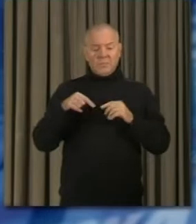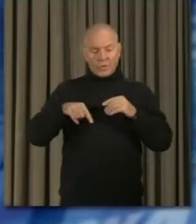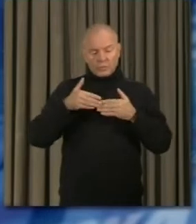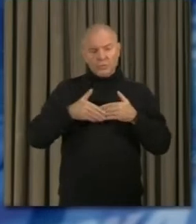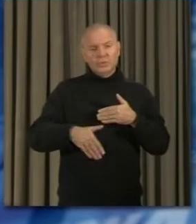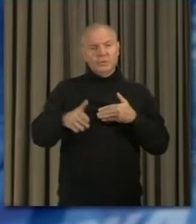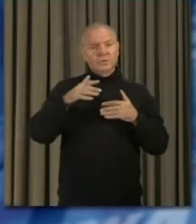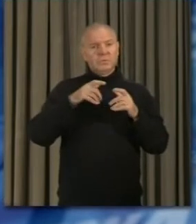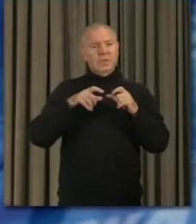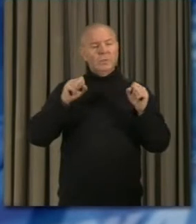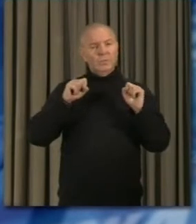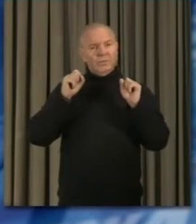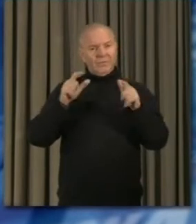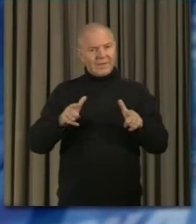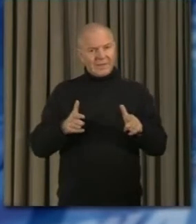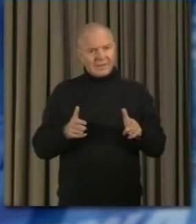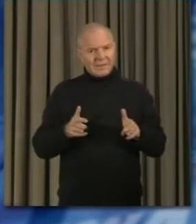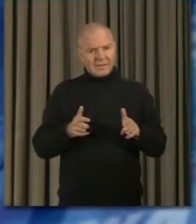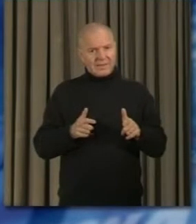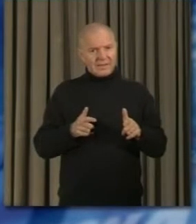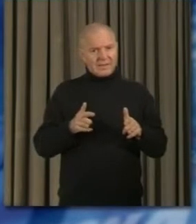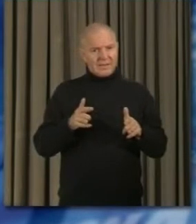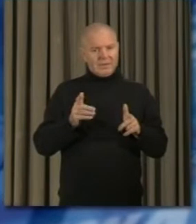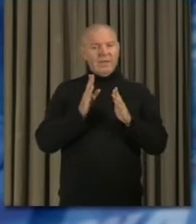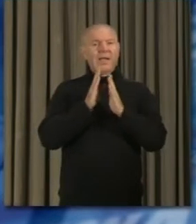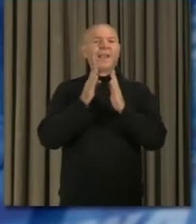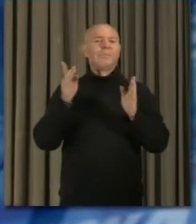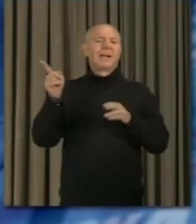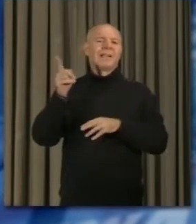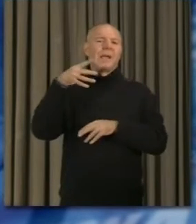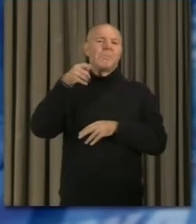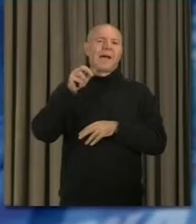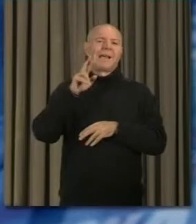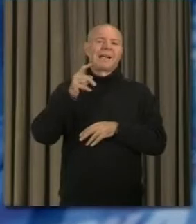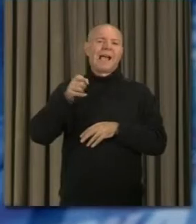i biglietti sono in vendita presso la libreria Margaroli grazie